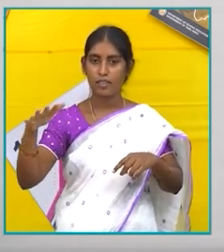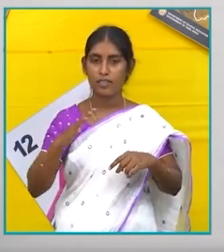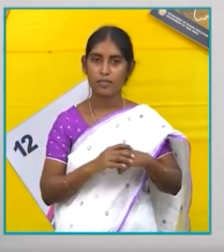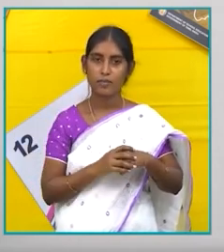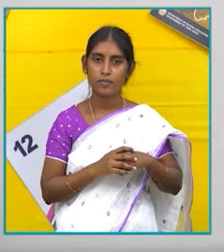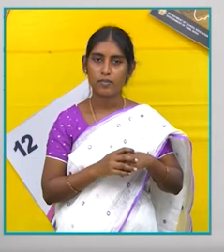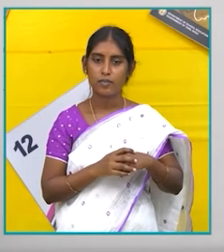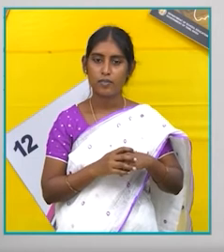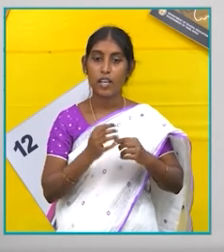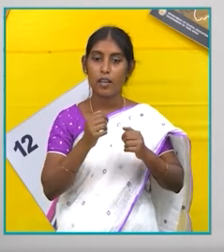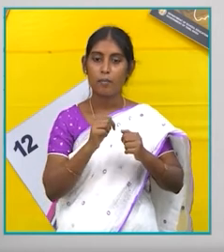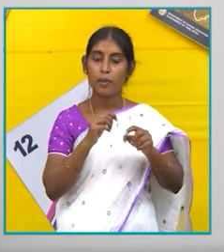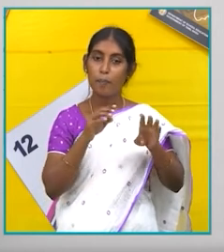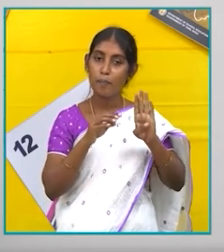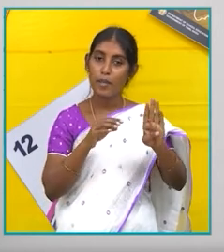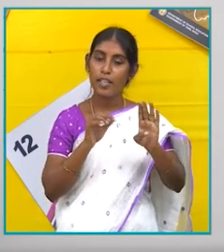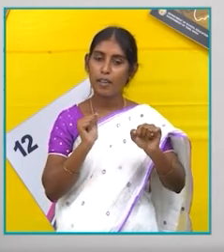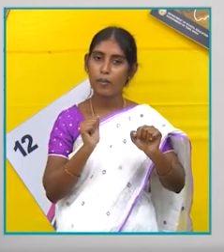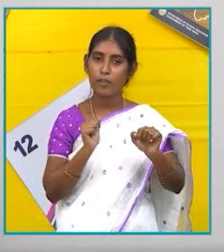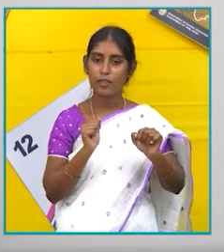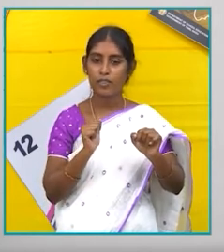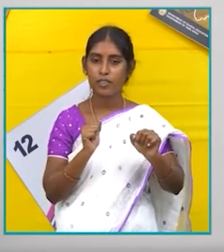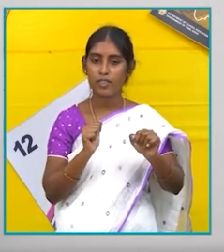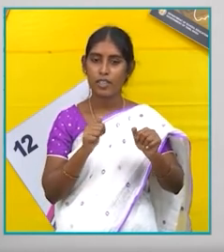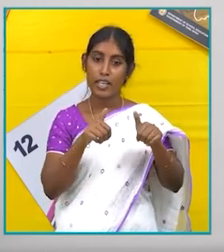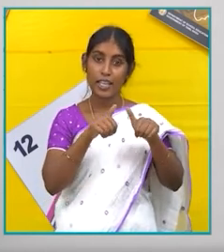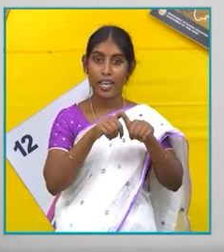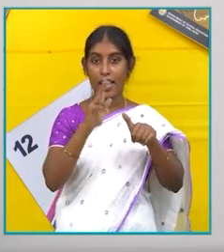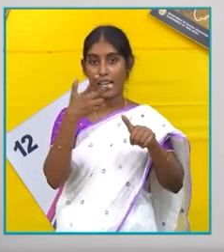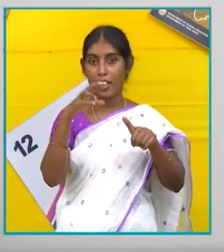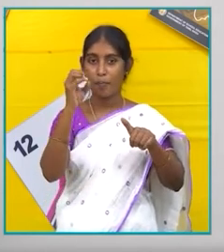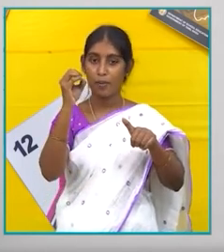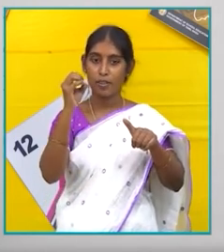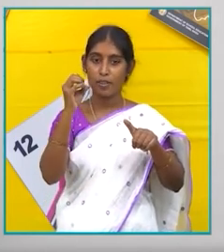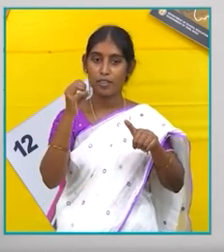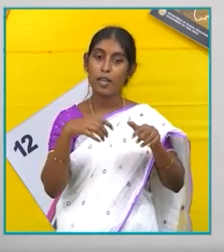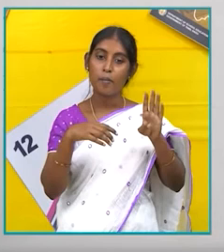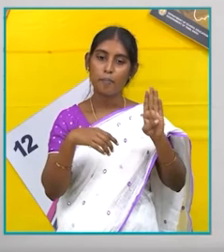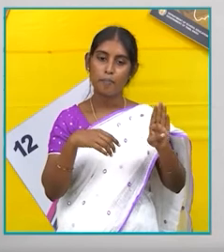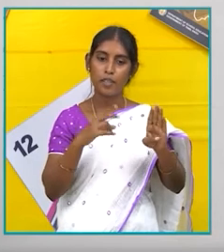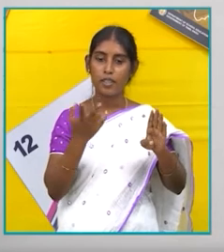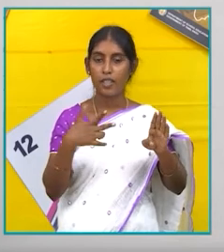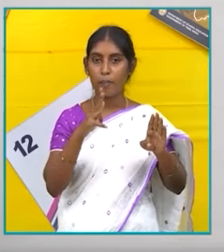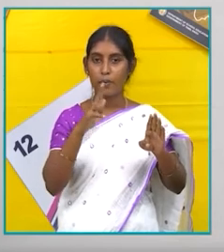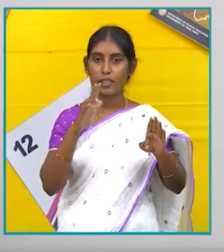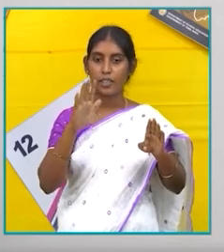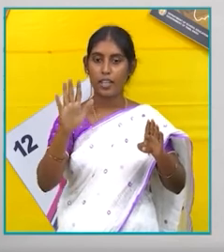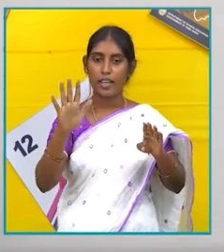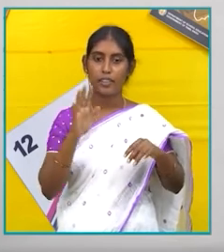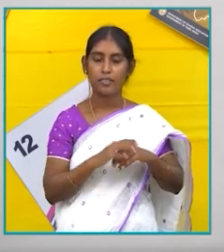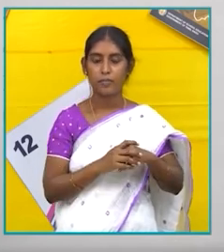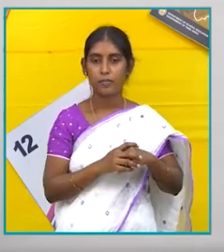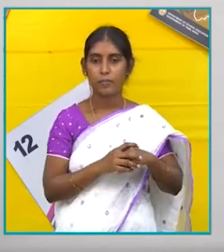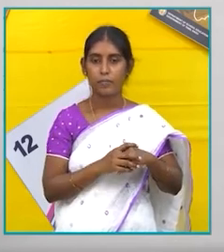டிகிரி அப்ப கோணம் b எவ்வளவு கிடைக்கும் நமக்கு கோணம் a வந்து 80 டிகிரி கோணம் b 85